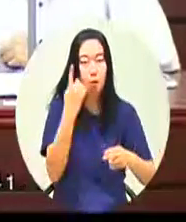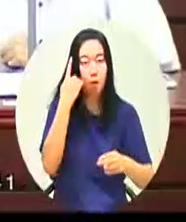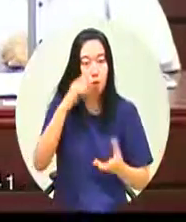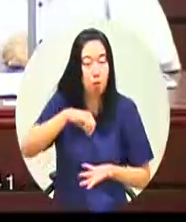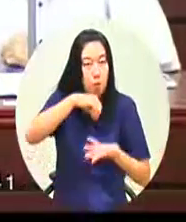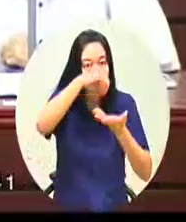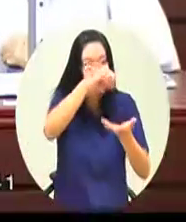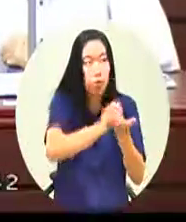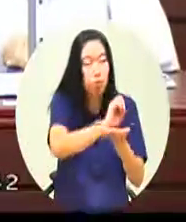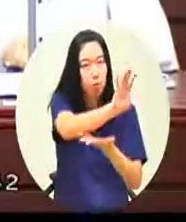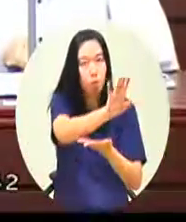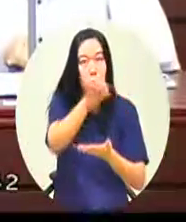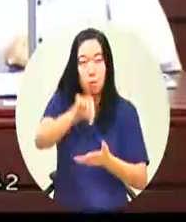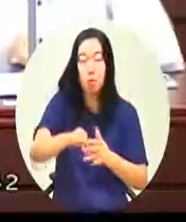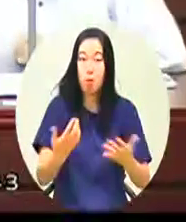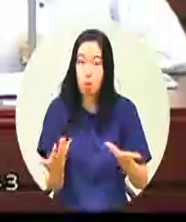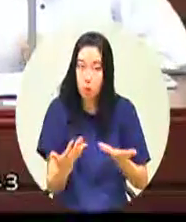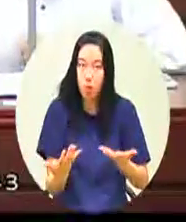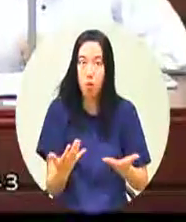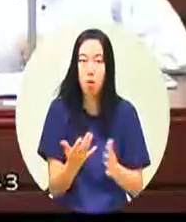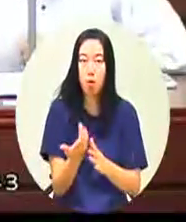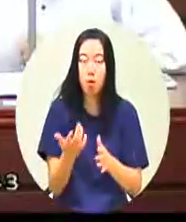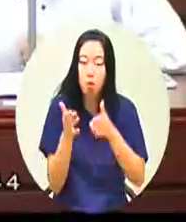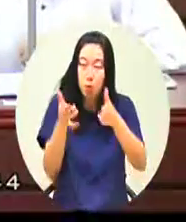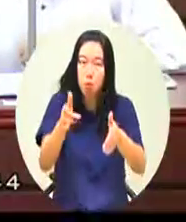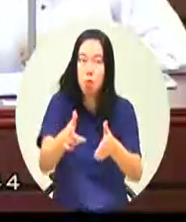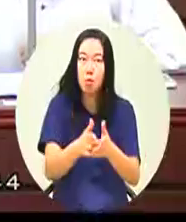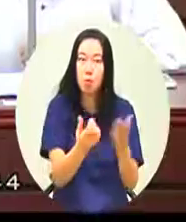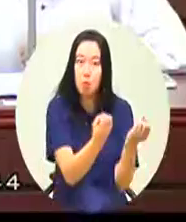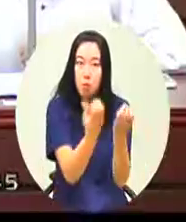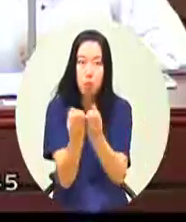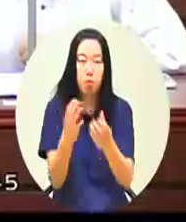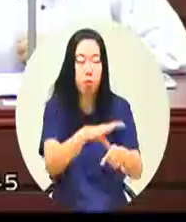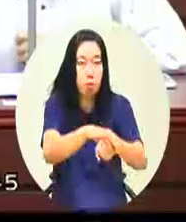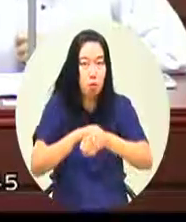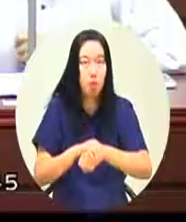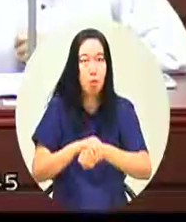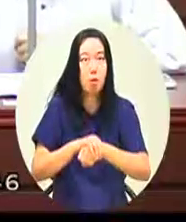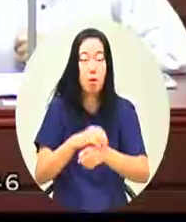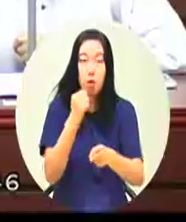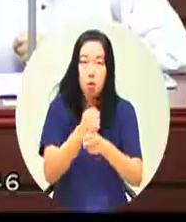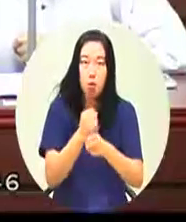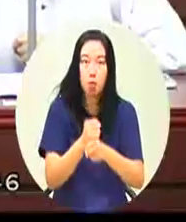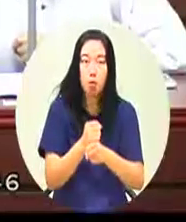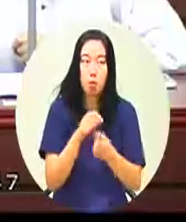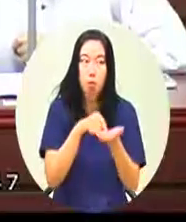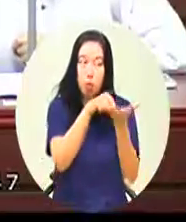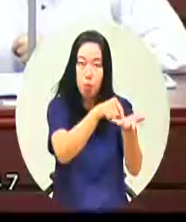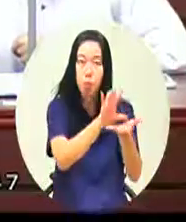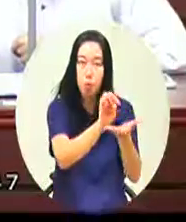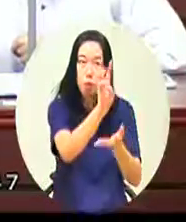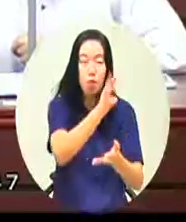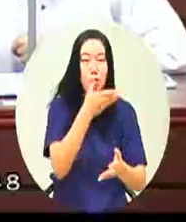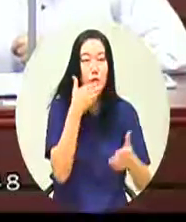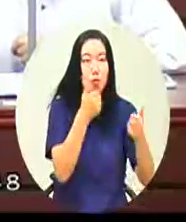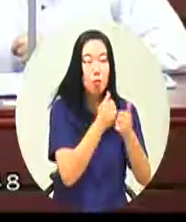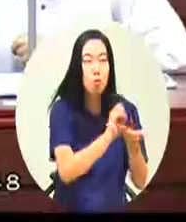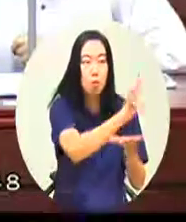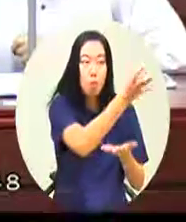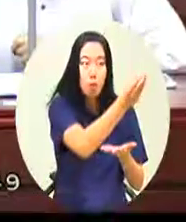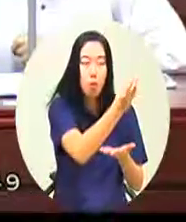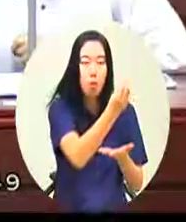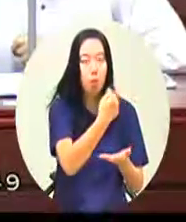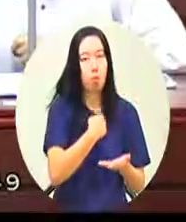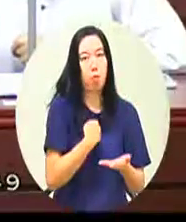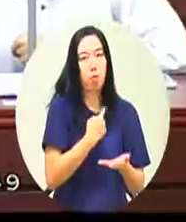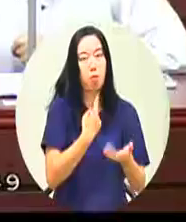踪一下，这个案子应该是要用灾害修复工程来修复，我们追踪一下看水利会有没有报。那如果没有报，我们会去报这个